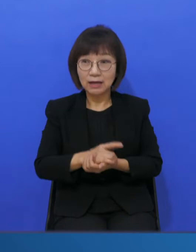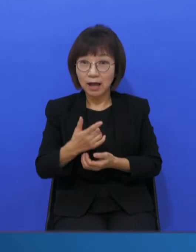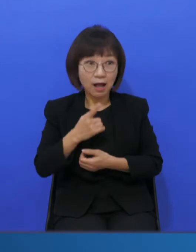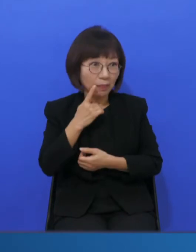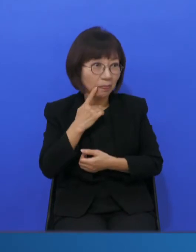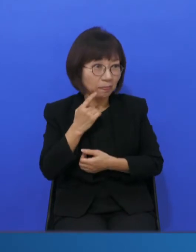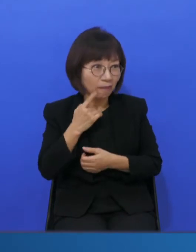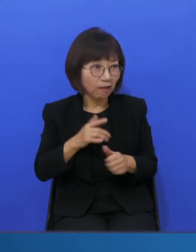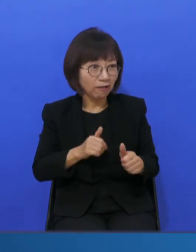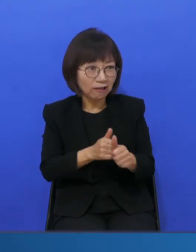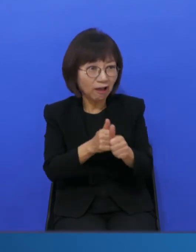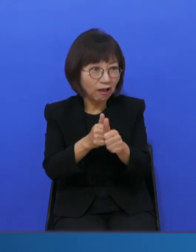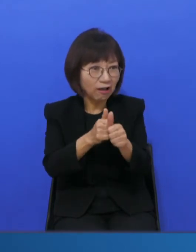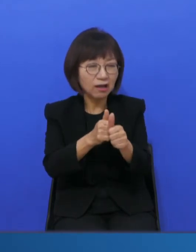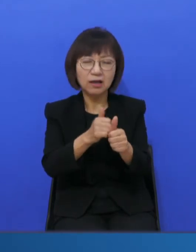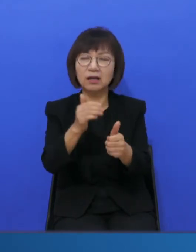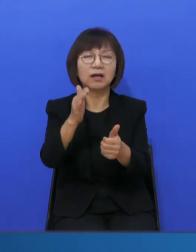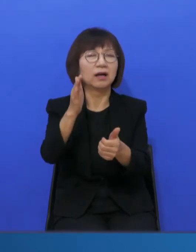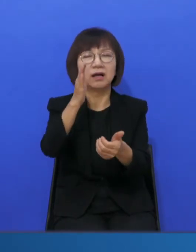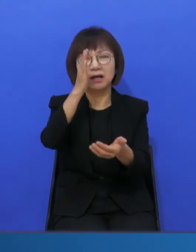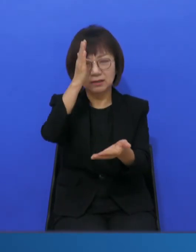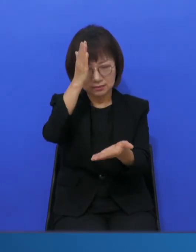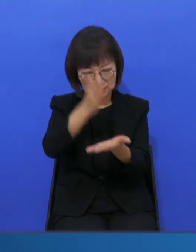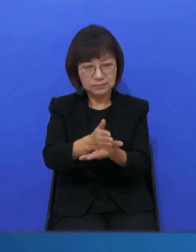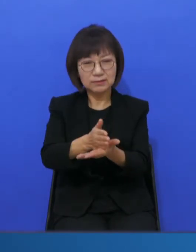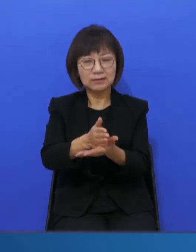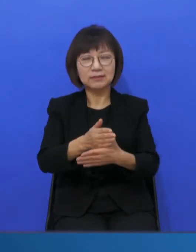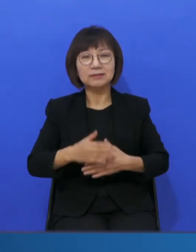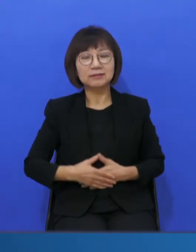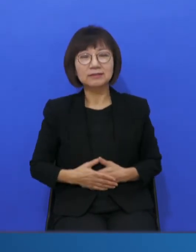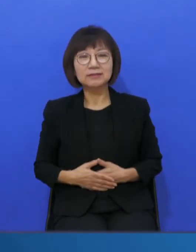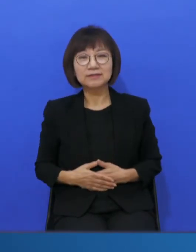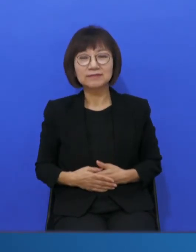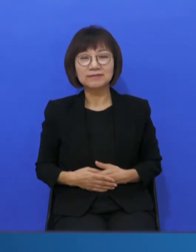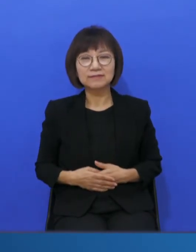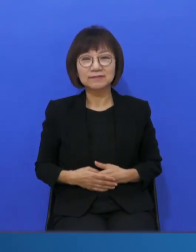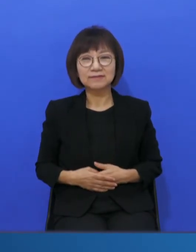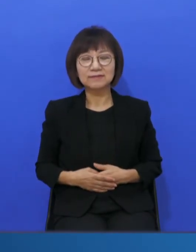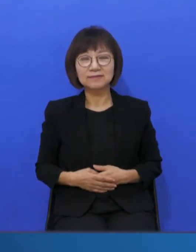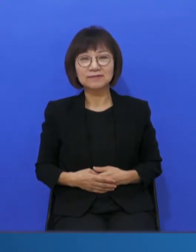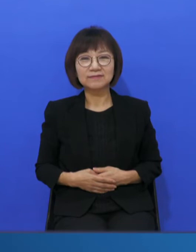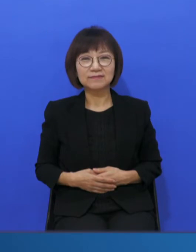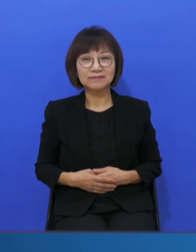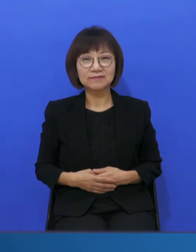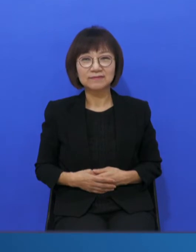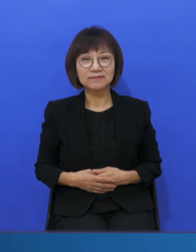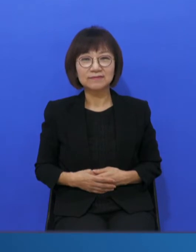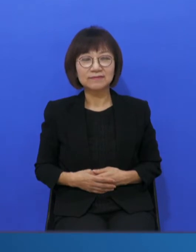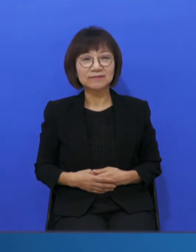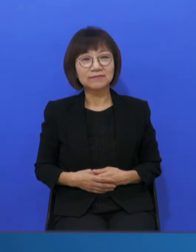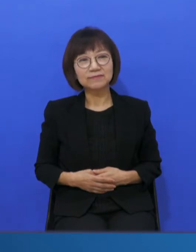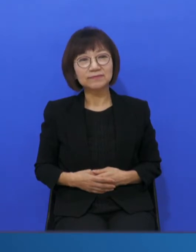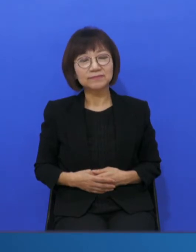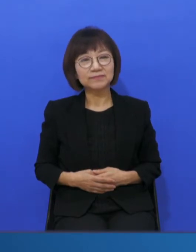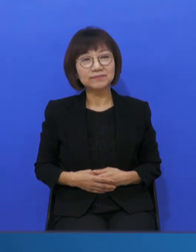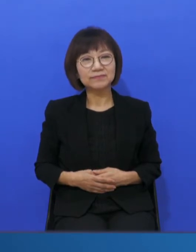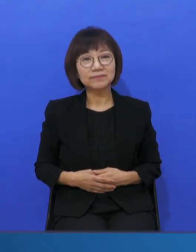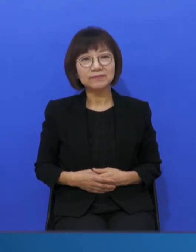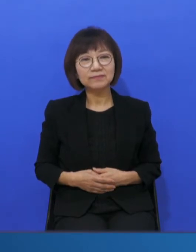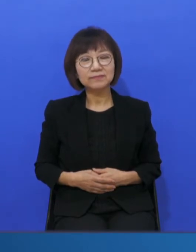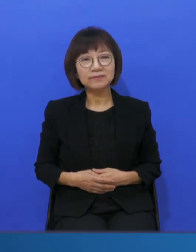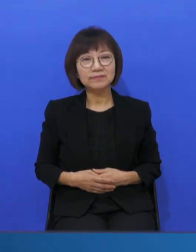따라가고 부러워하는 건 아니잖아요. But if we are deceived by them and we follow them and we're envious of them or afraid of them, we can't have that.